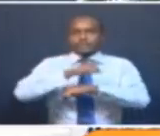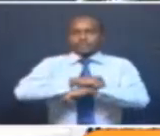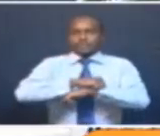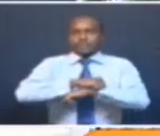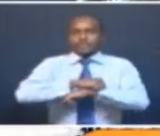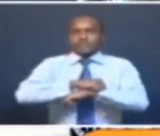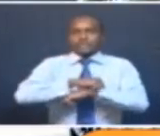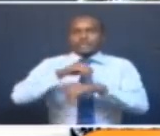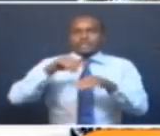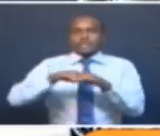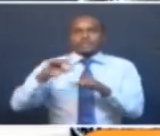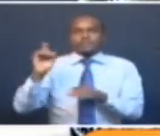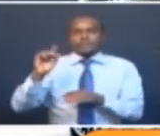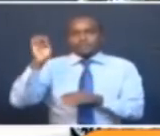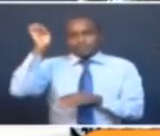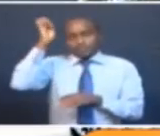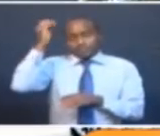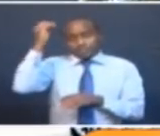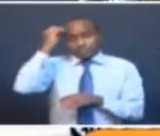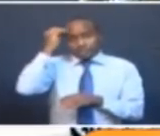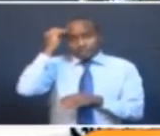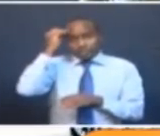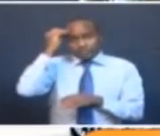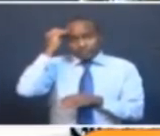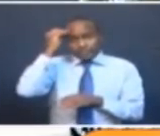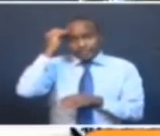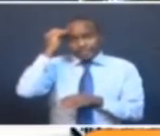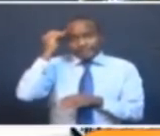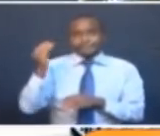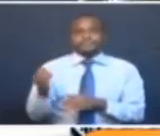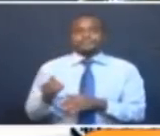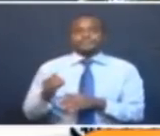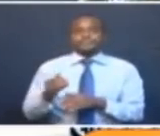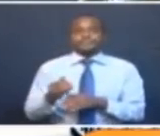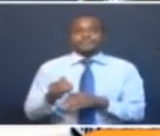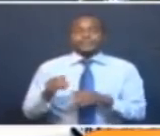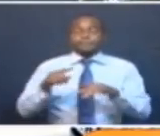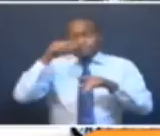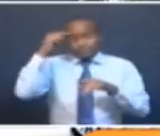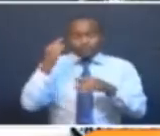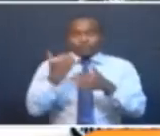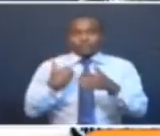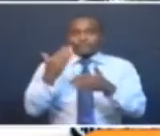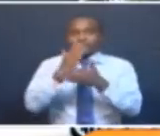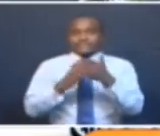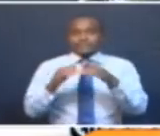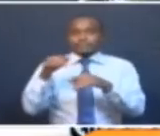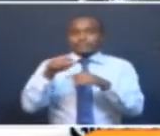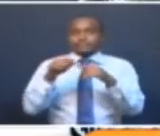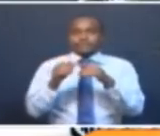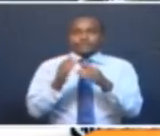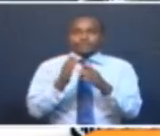Education, but because we have the subdivision plan with us, it sits